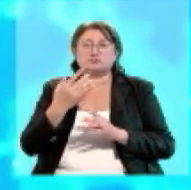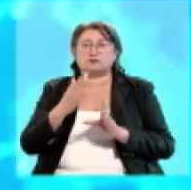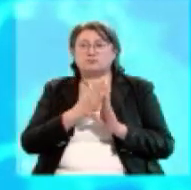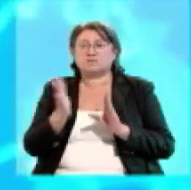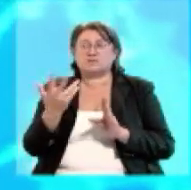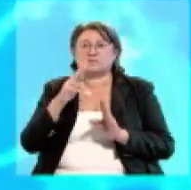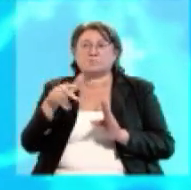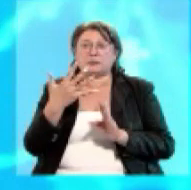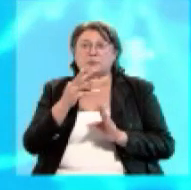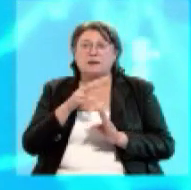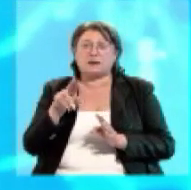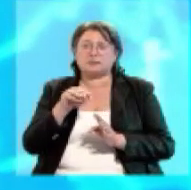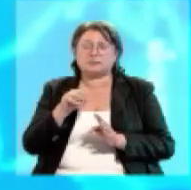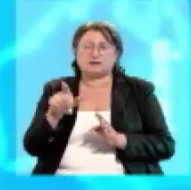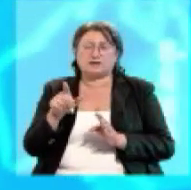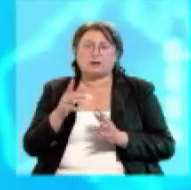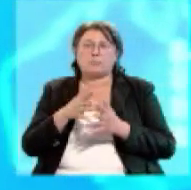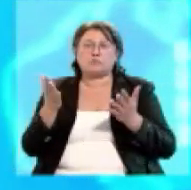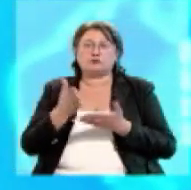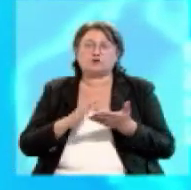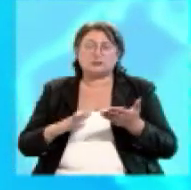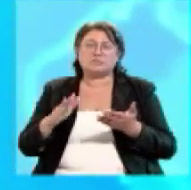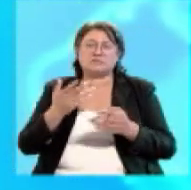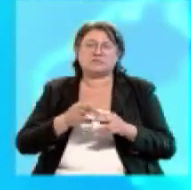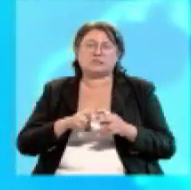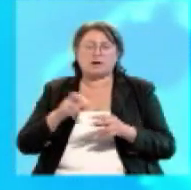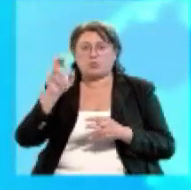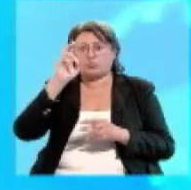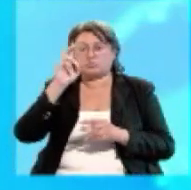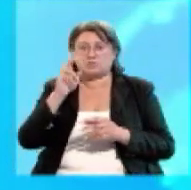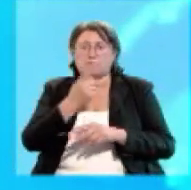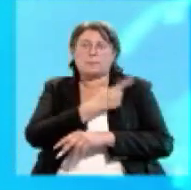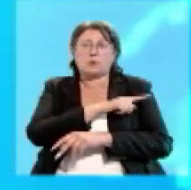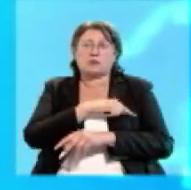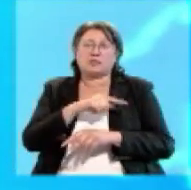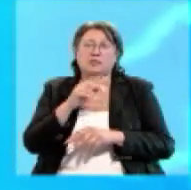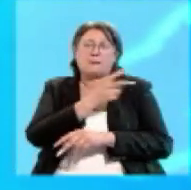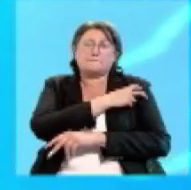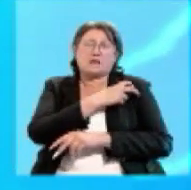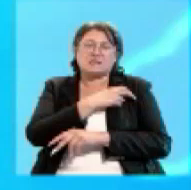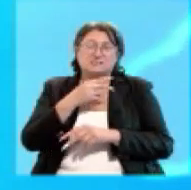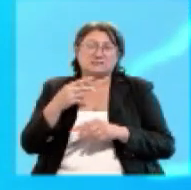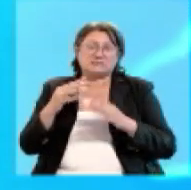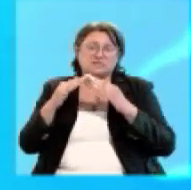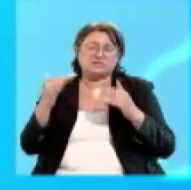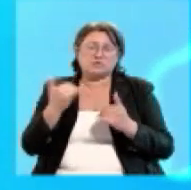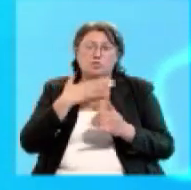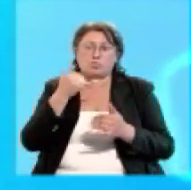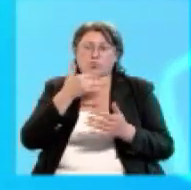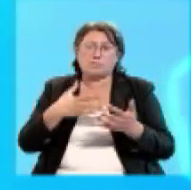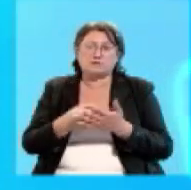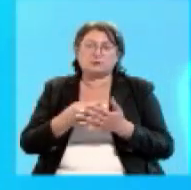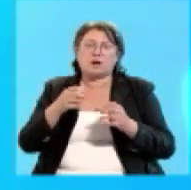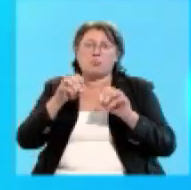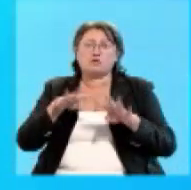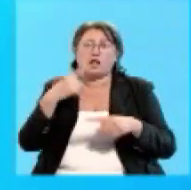асады. Олардың басым бөлігі мемлекеттік емханалар мен ауруханаларға тиесілі. Қазір көбісі коммуналдық қызмет құрал жадық ақысын төле алмай